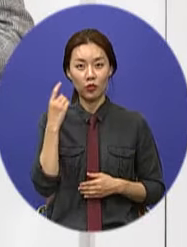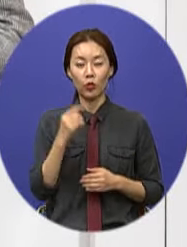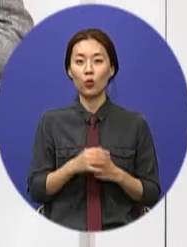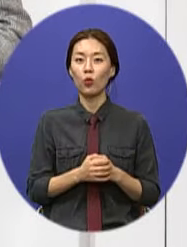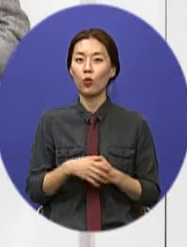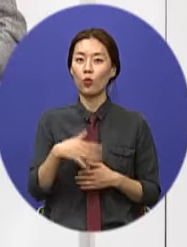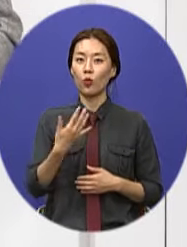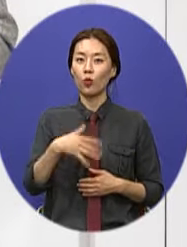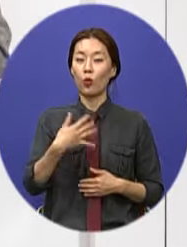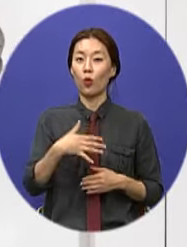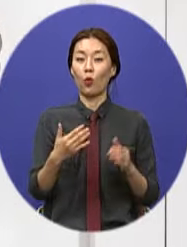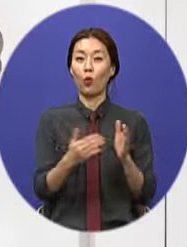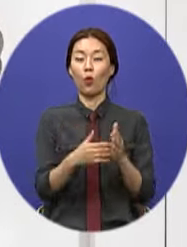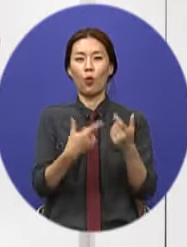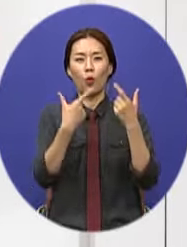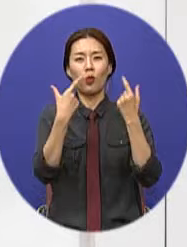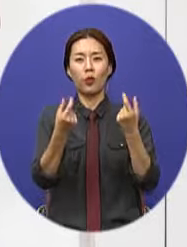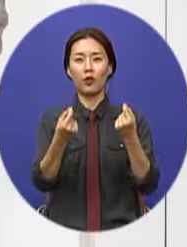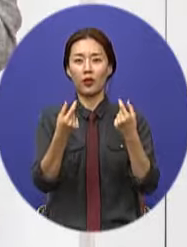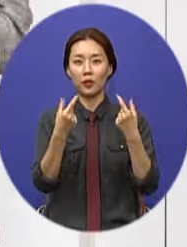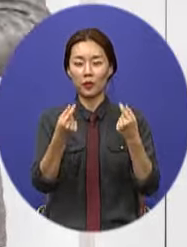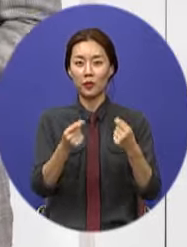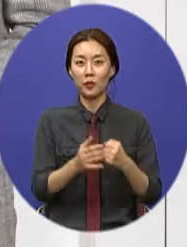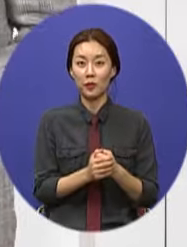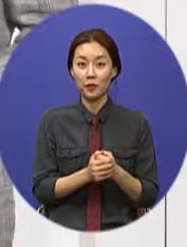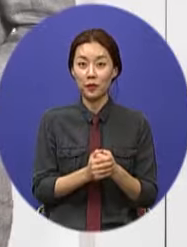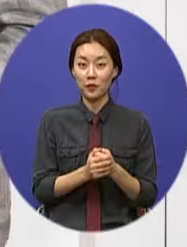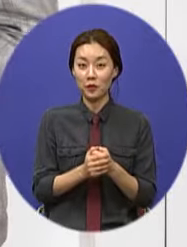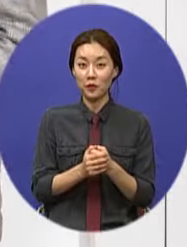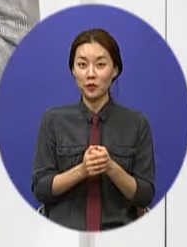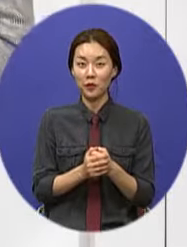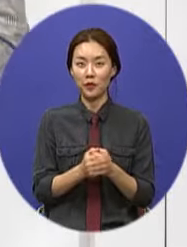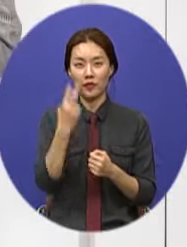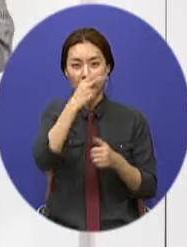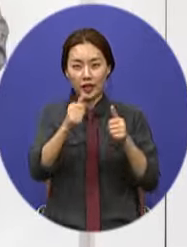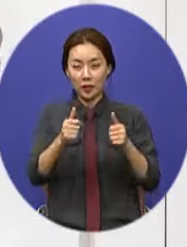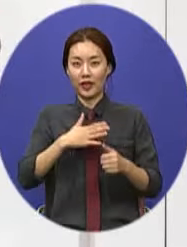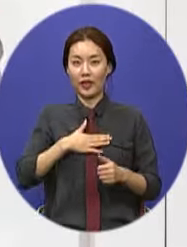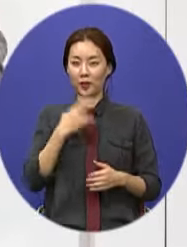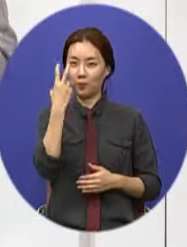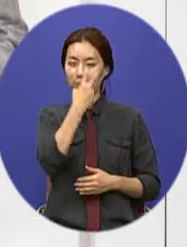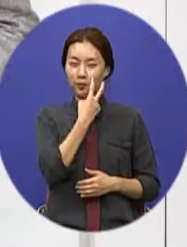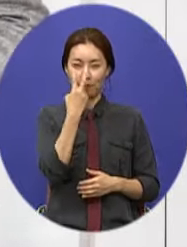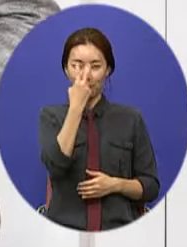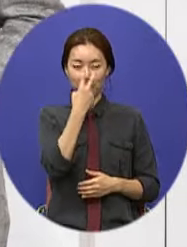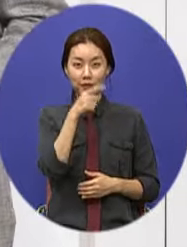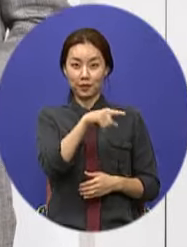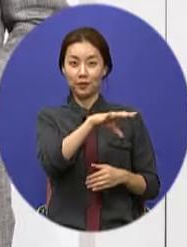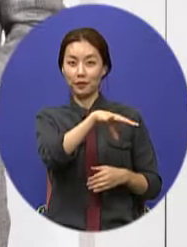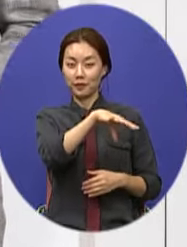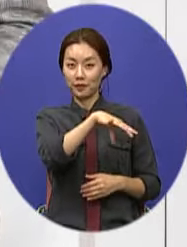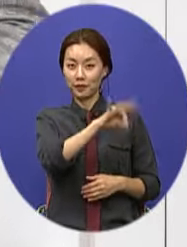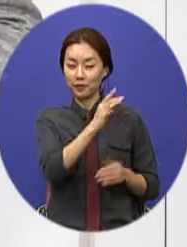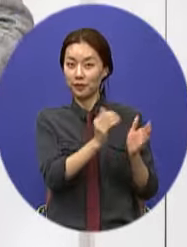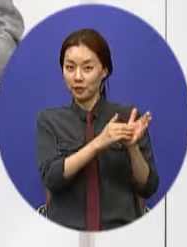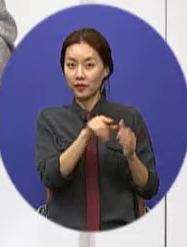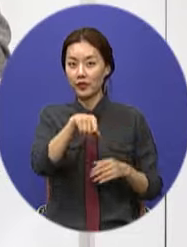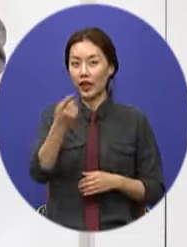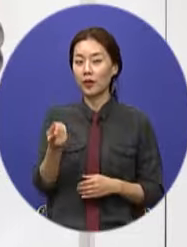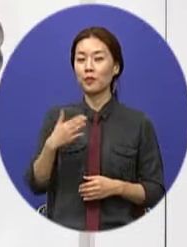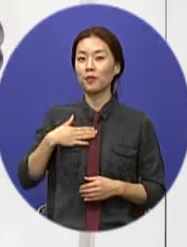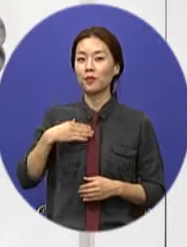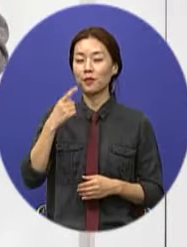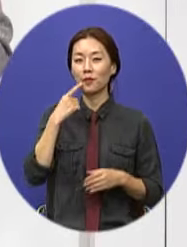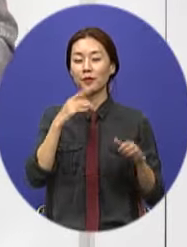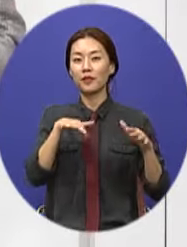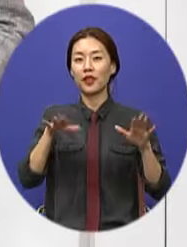오. 이상입니다. 네, 똑같아요. 똑같아요. 심판은 제가 하는 건가요? 네, 자, 그럼 심판은 네. 우리 함영지 씨가 네, 하고 네. 자, 그다음에 제가